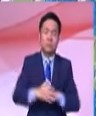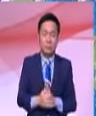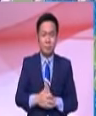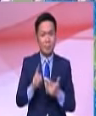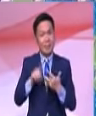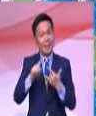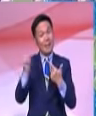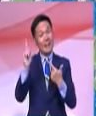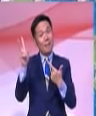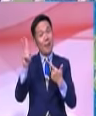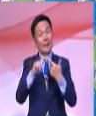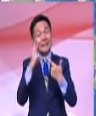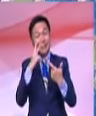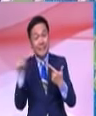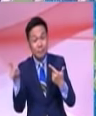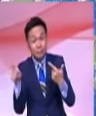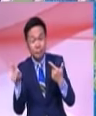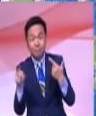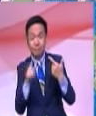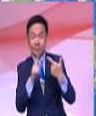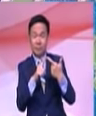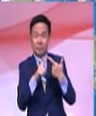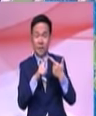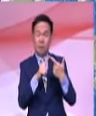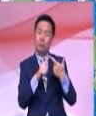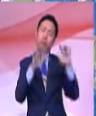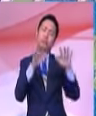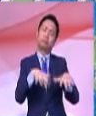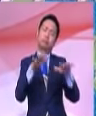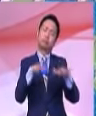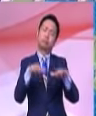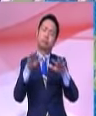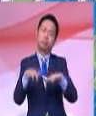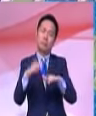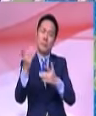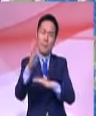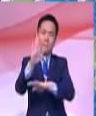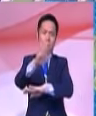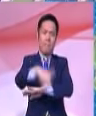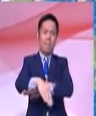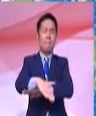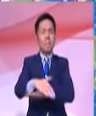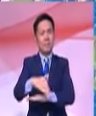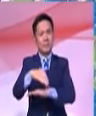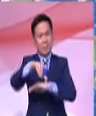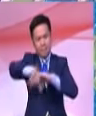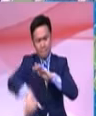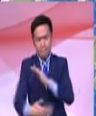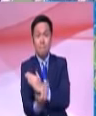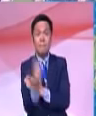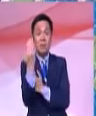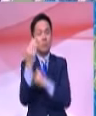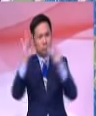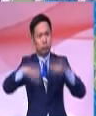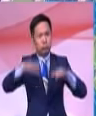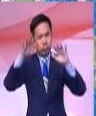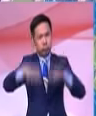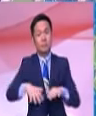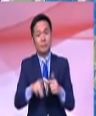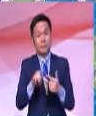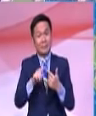Manakala bahagian kedua pula, hujan akan lebih menjurus berlaku pada sebelah malam sehinggalah ke pagi keesokan hari.